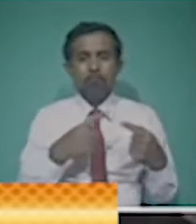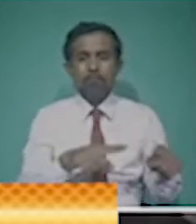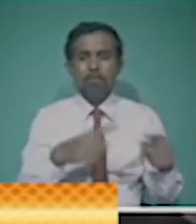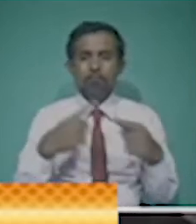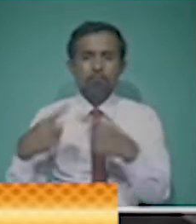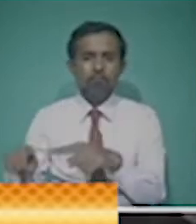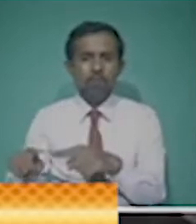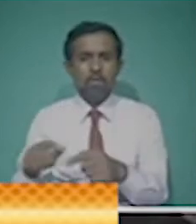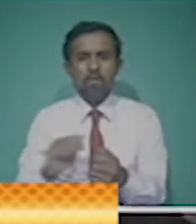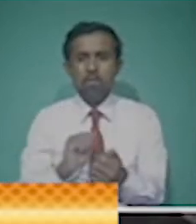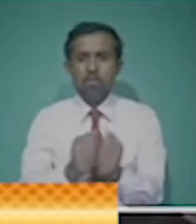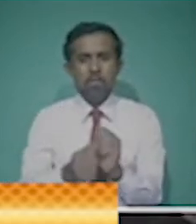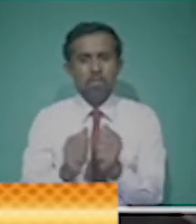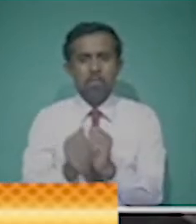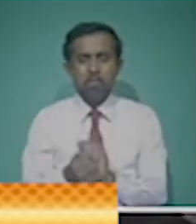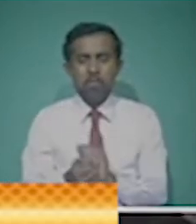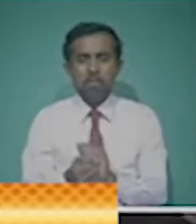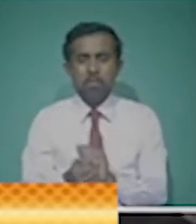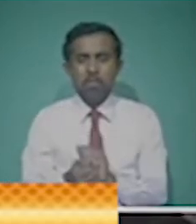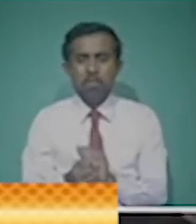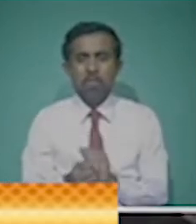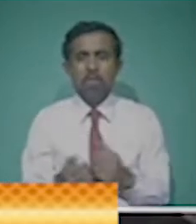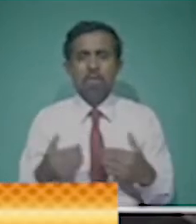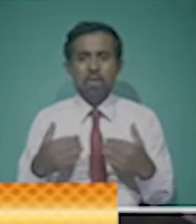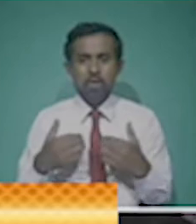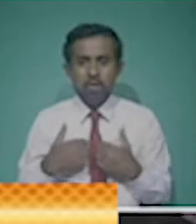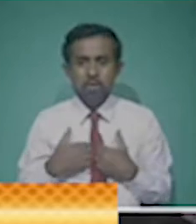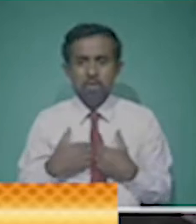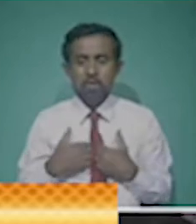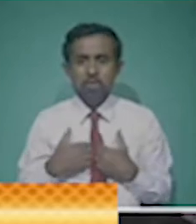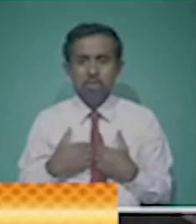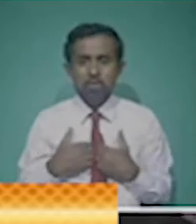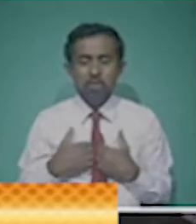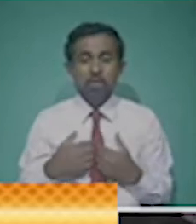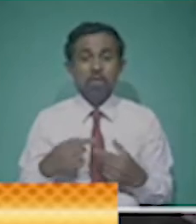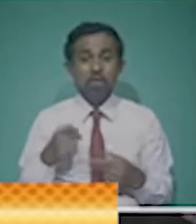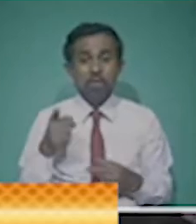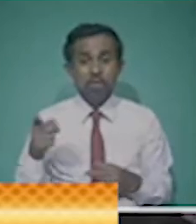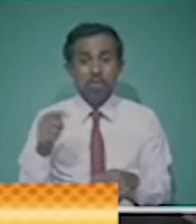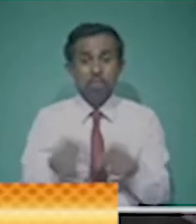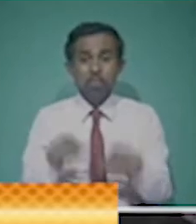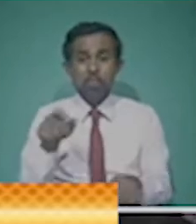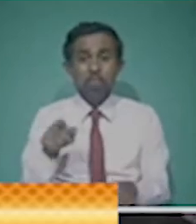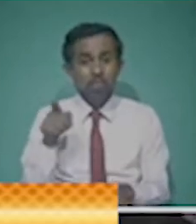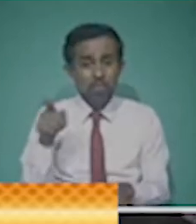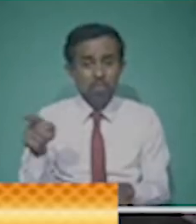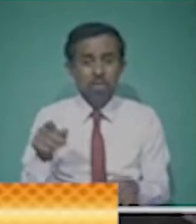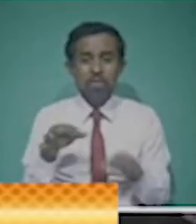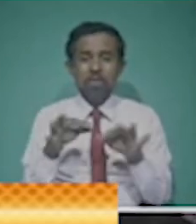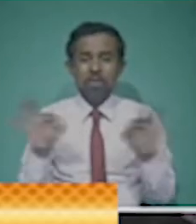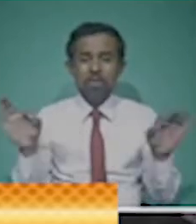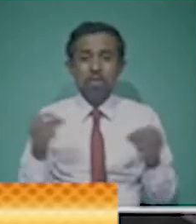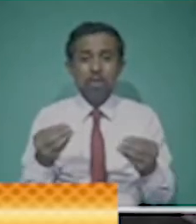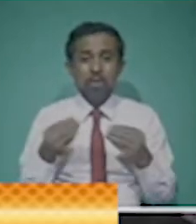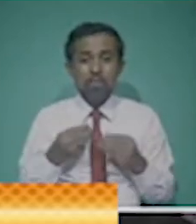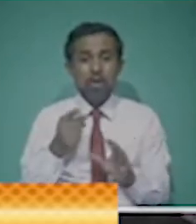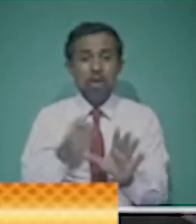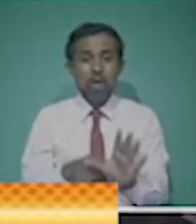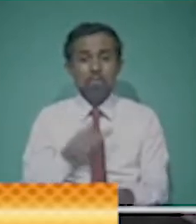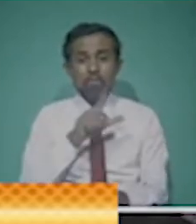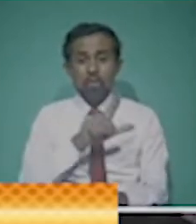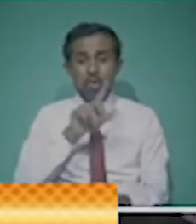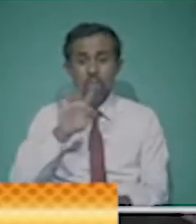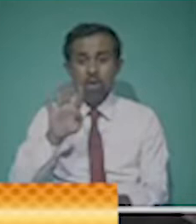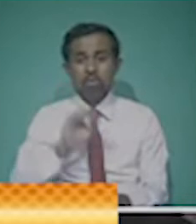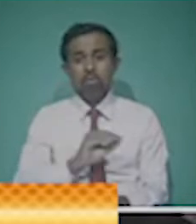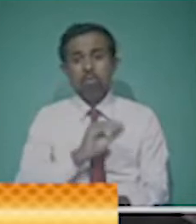1948 சுதந்திரம் அடைந்த பிறகும் இன்று 74 வருடங்களுக்கு பிறகும் இந்த மக்களுடைய வறுமை நிலை இன்றும் மோசமாக இருக்கின்ற